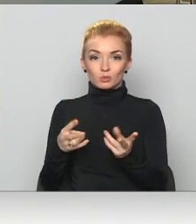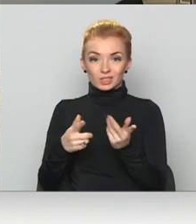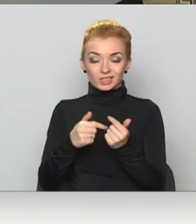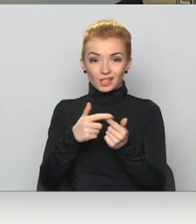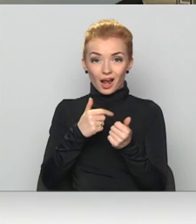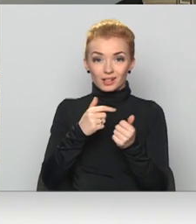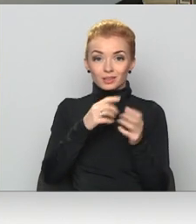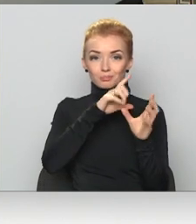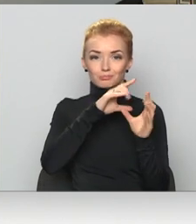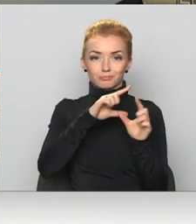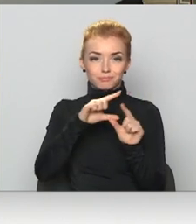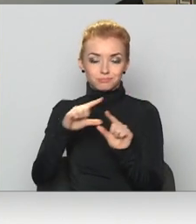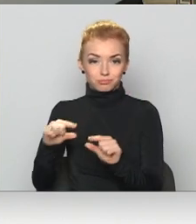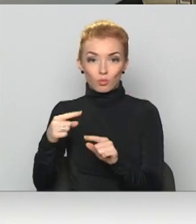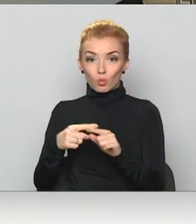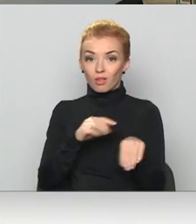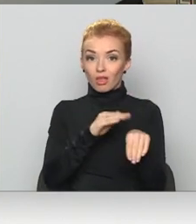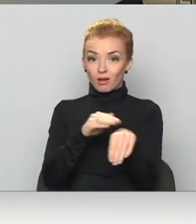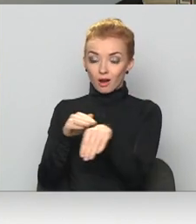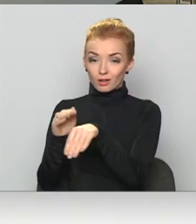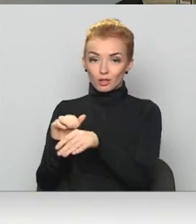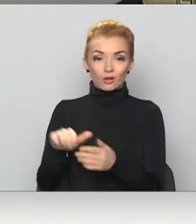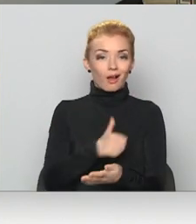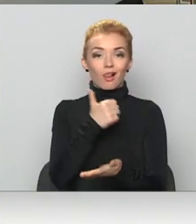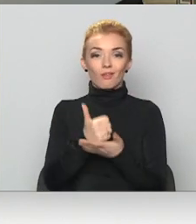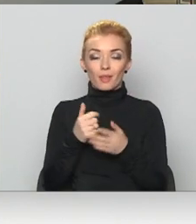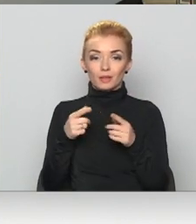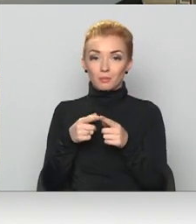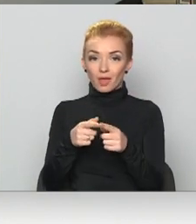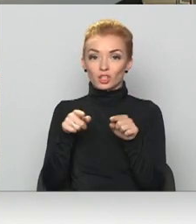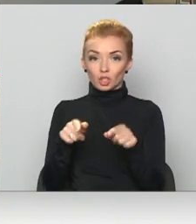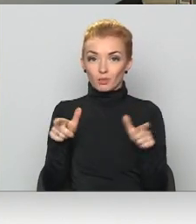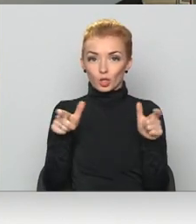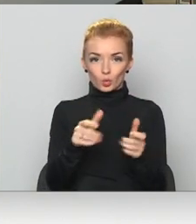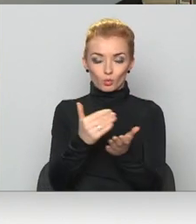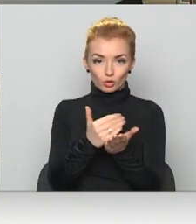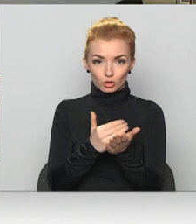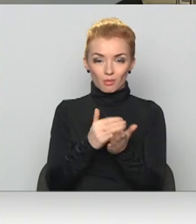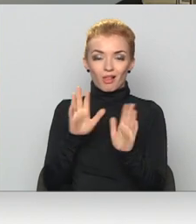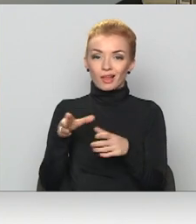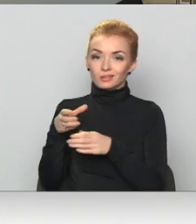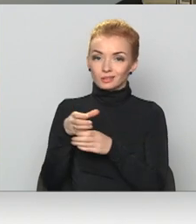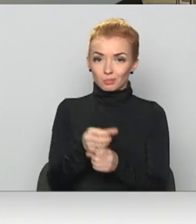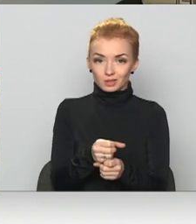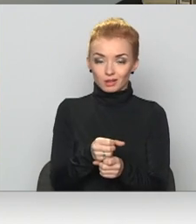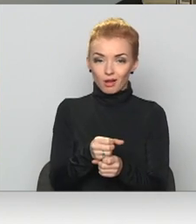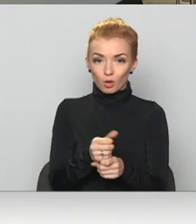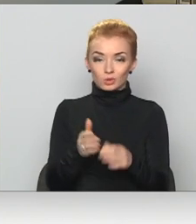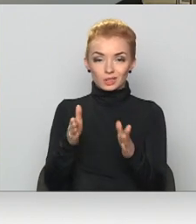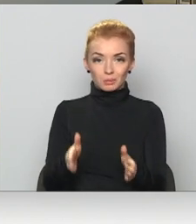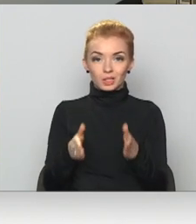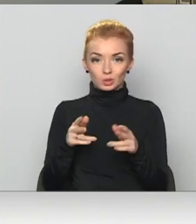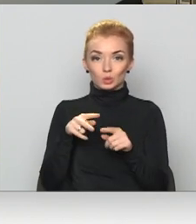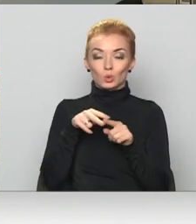līkne mazināsies, un es atgādināšu, ka galvenais mērķis visiem šiem ierobežojumiem ir mazināt slimnīcu noslodzi, kas,